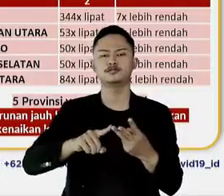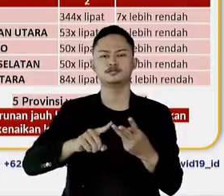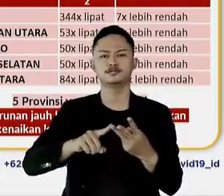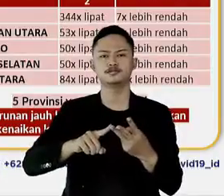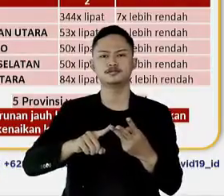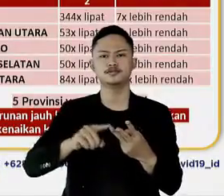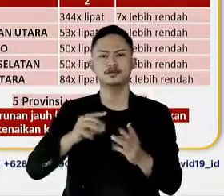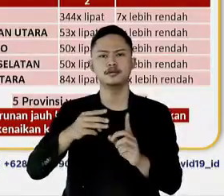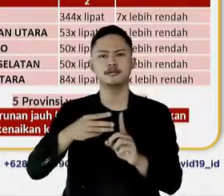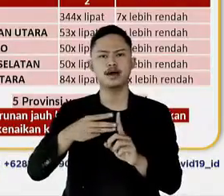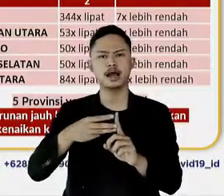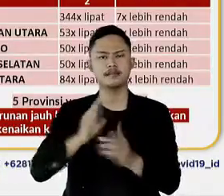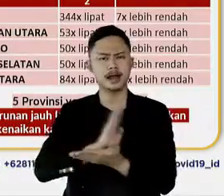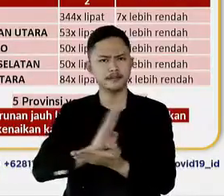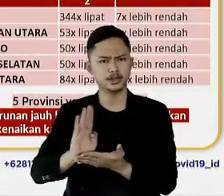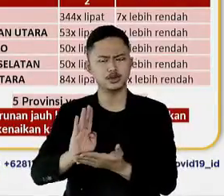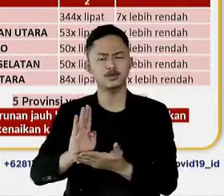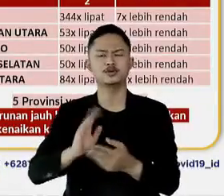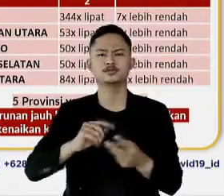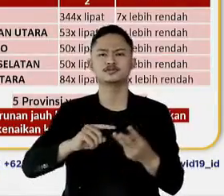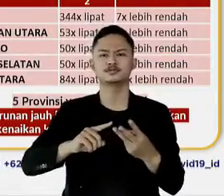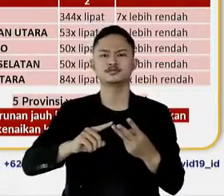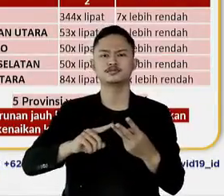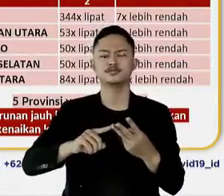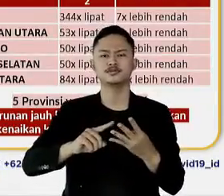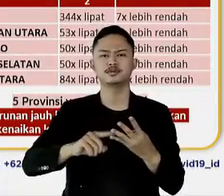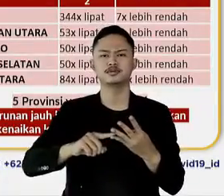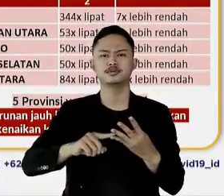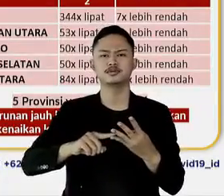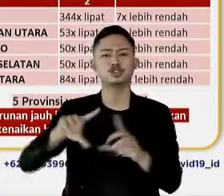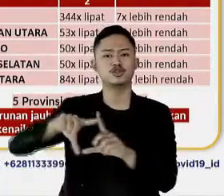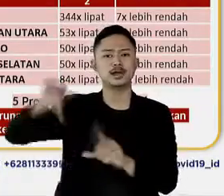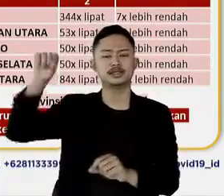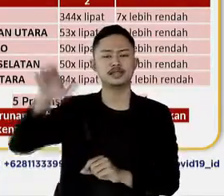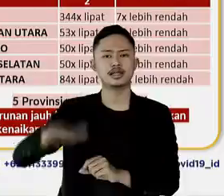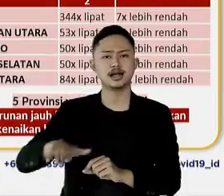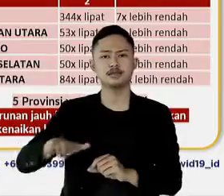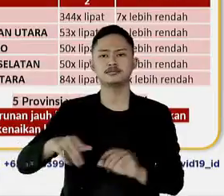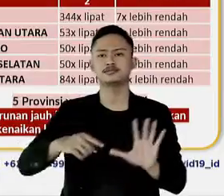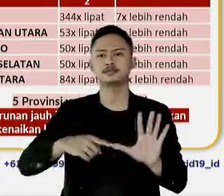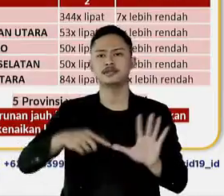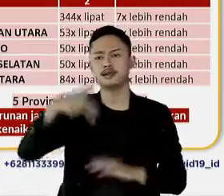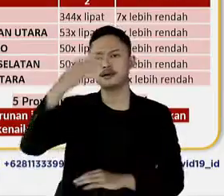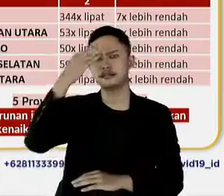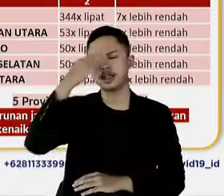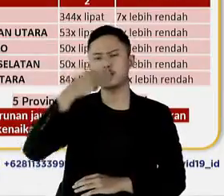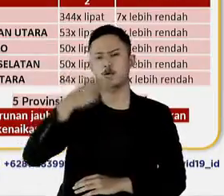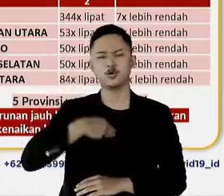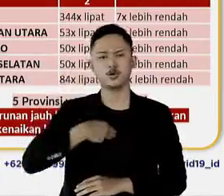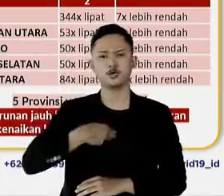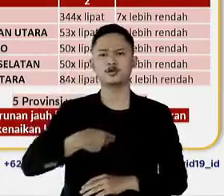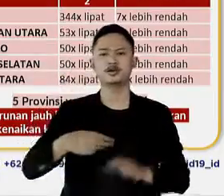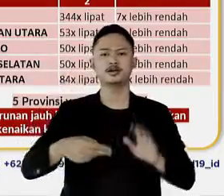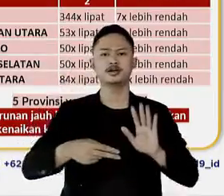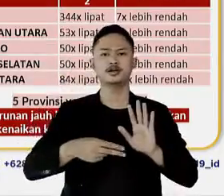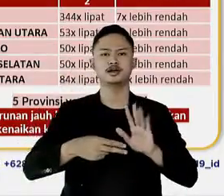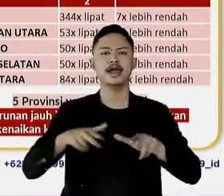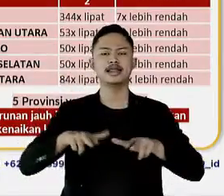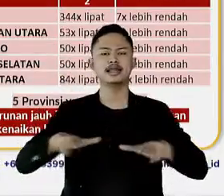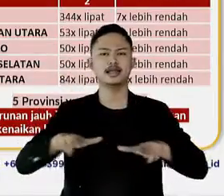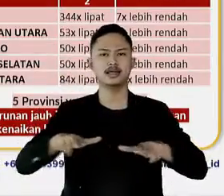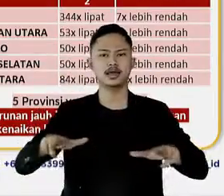Kalimantan Utara Sumatera Selatan Maluku NTT Sulawesi Tengah